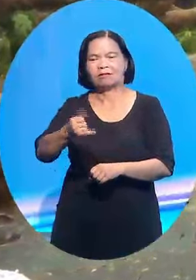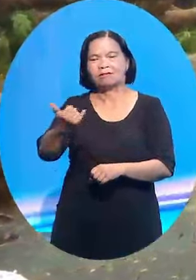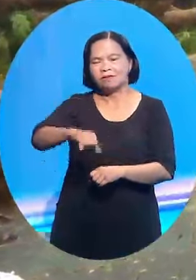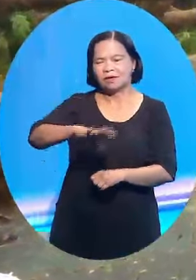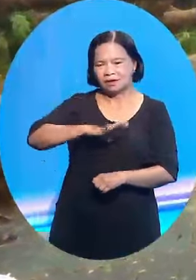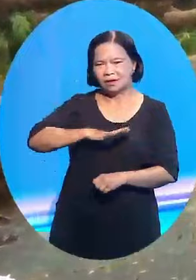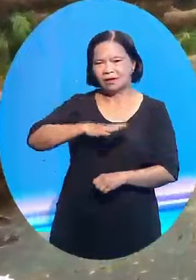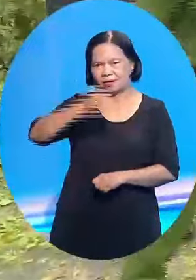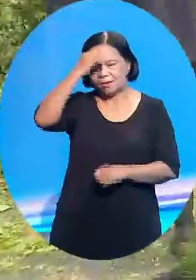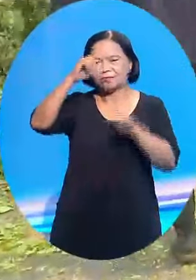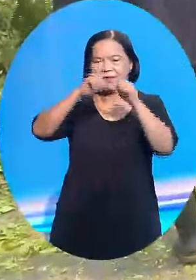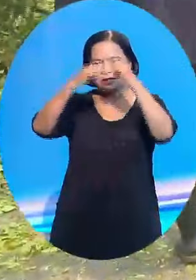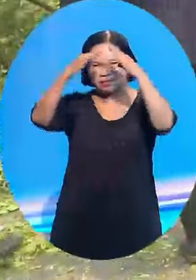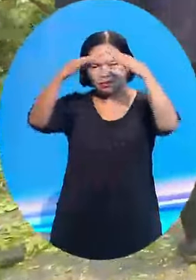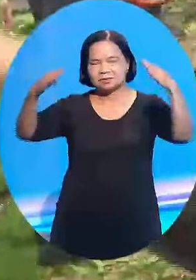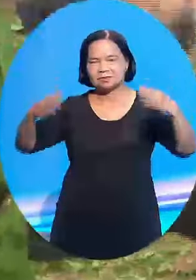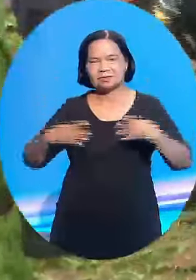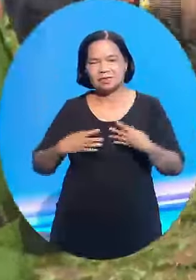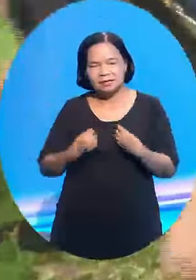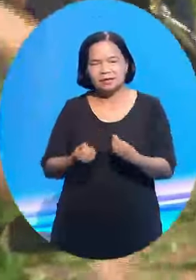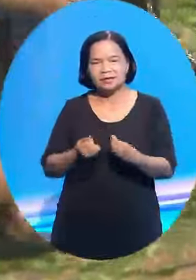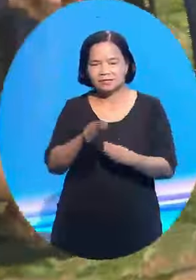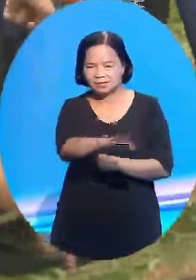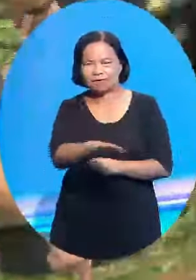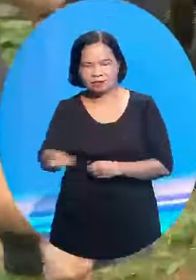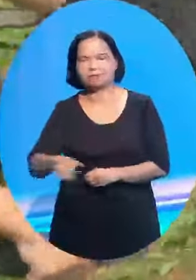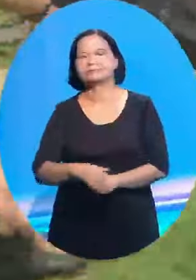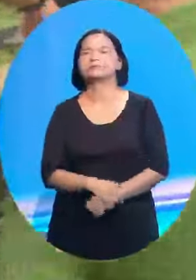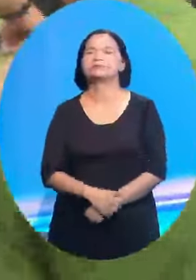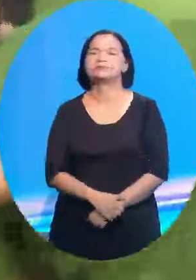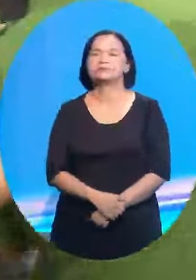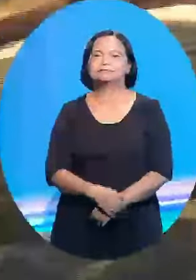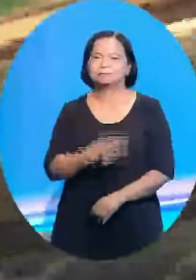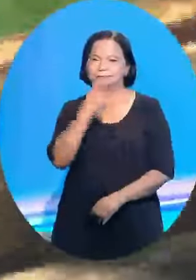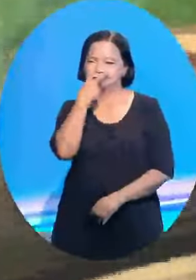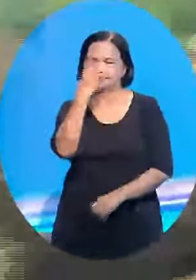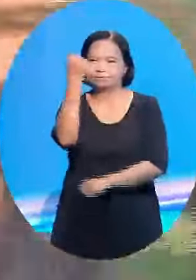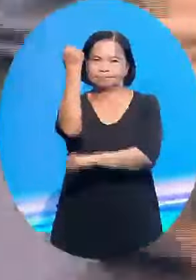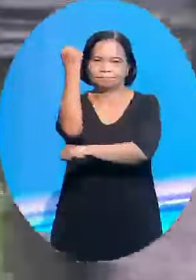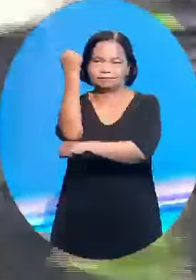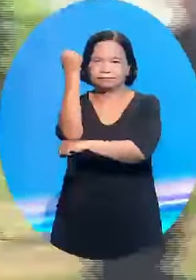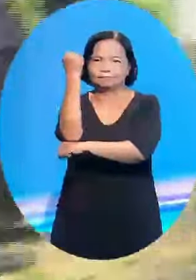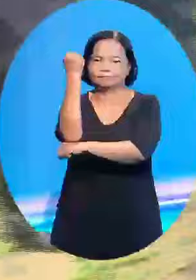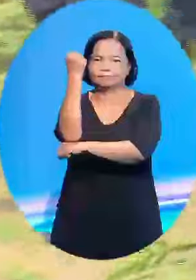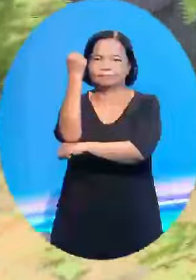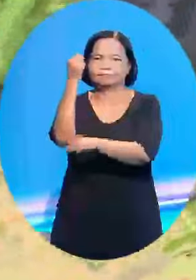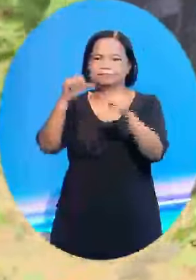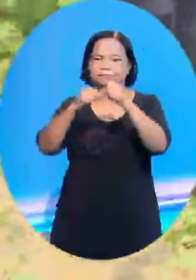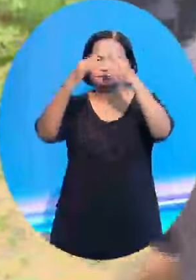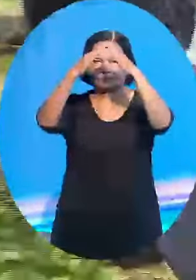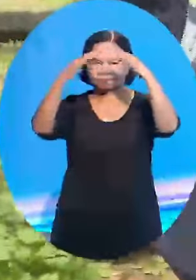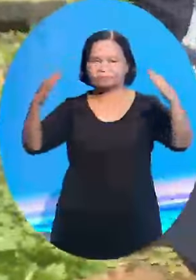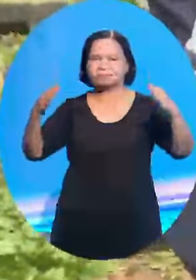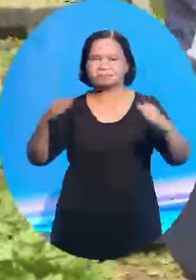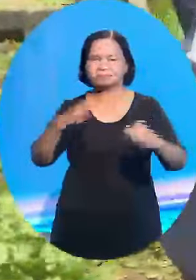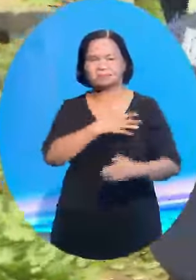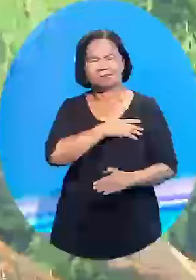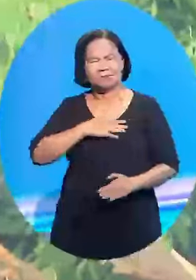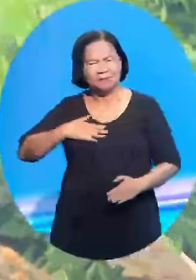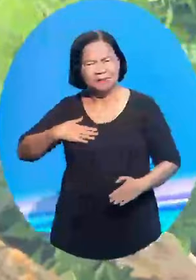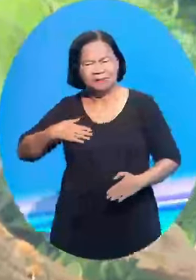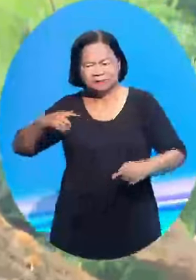vậy để an toàn cho các bé. Vì quản lý cây xanh trong trường học hiện nay còn nhiều bất cập. Từ thực tế cho thấy, lâu nay, việc